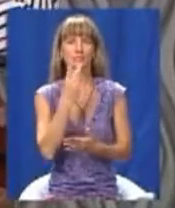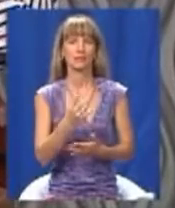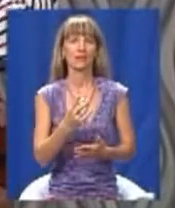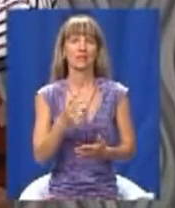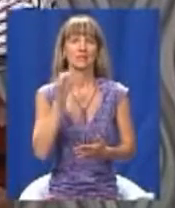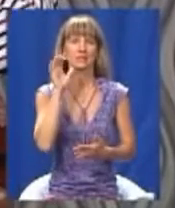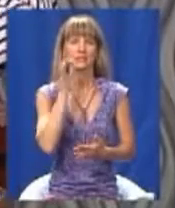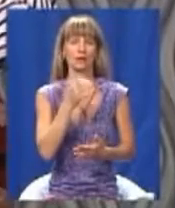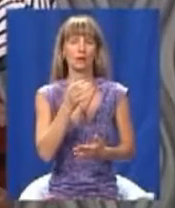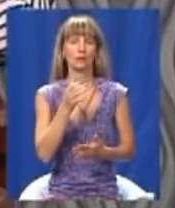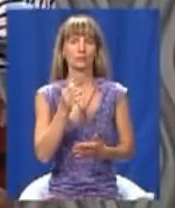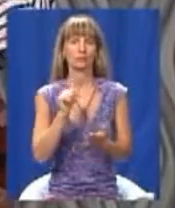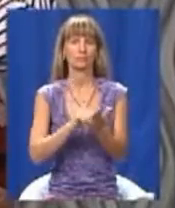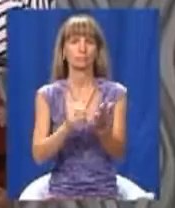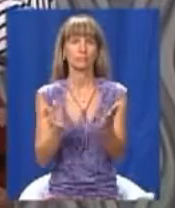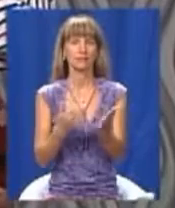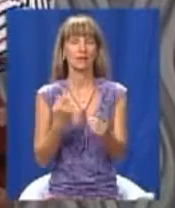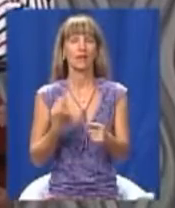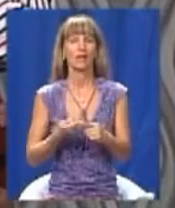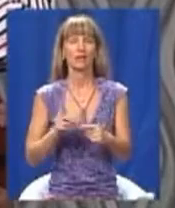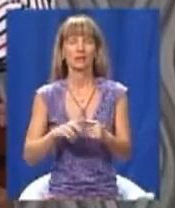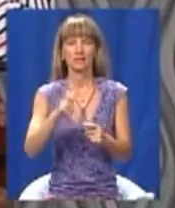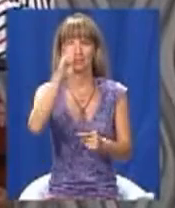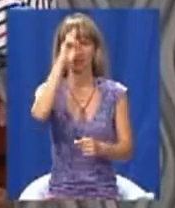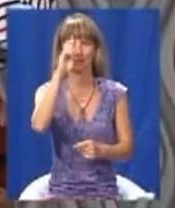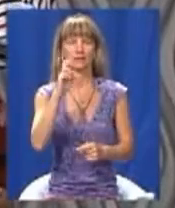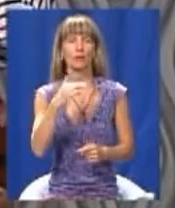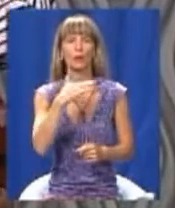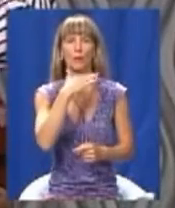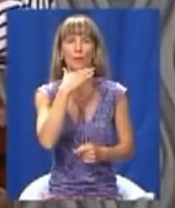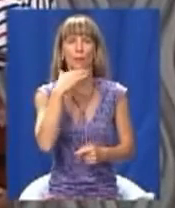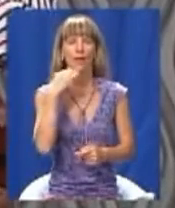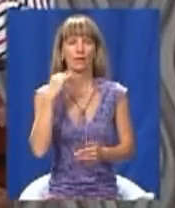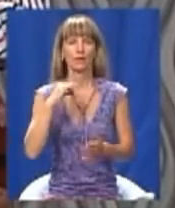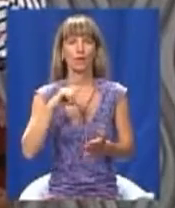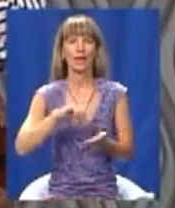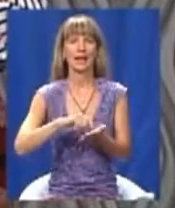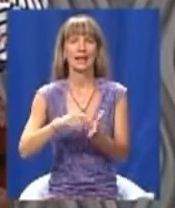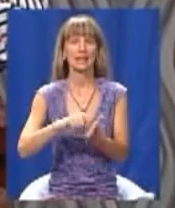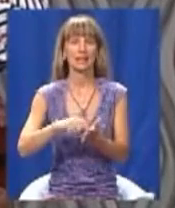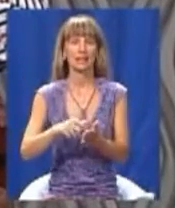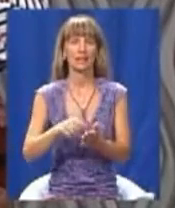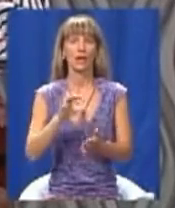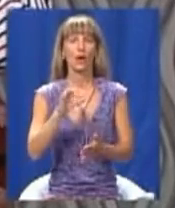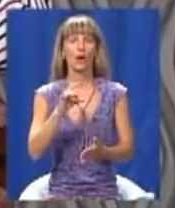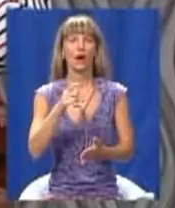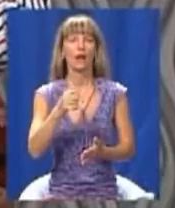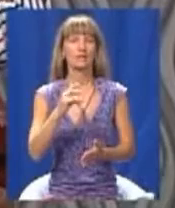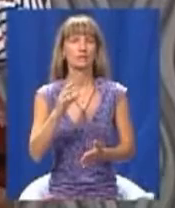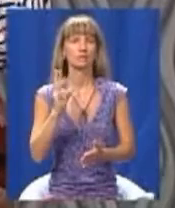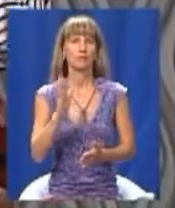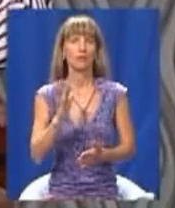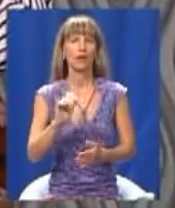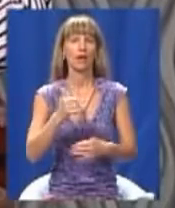більш серйозних енциклопедичних знань, то тварини – це царство переважно багатоклітинних організмів, однією з найголовніших ознак якого